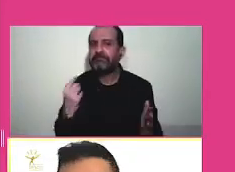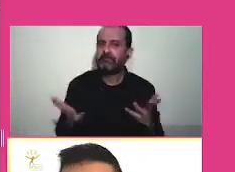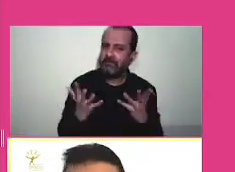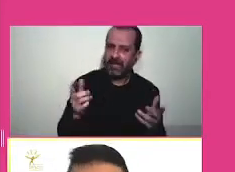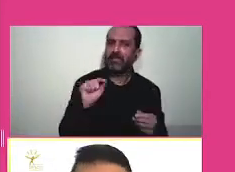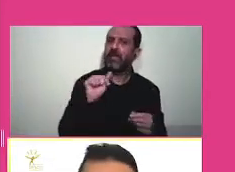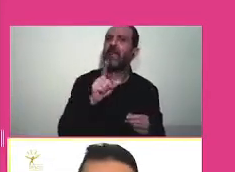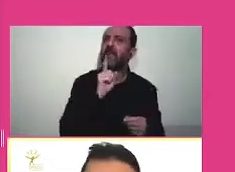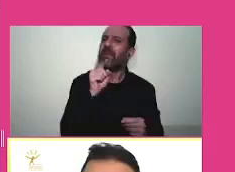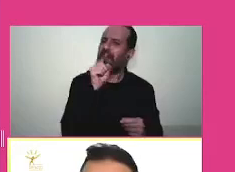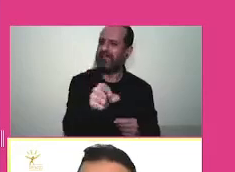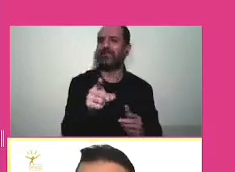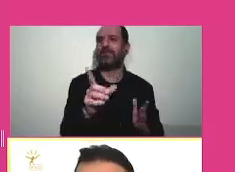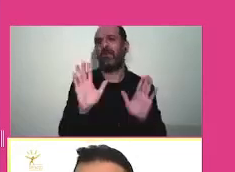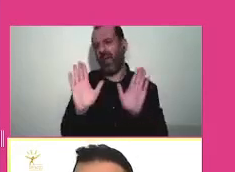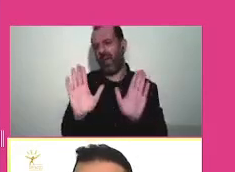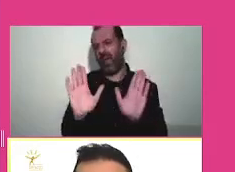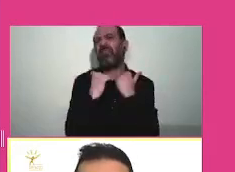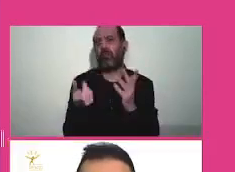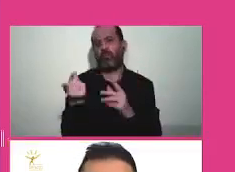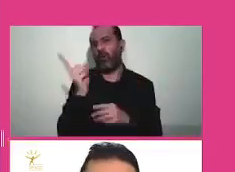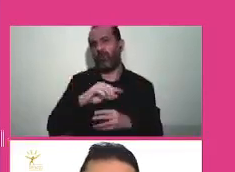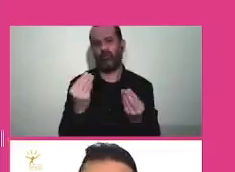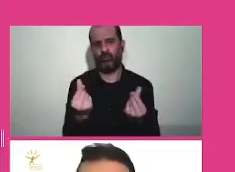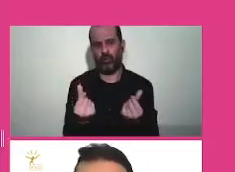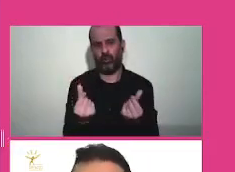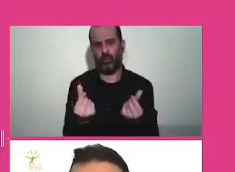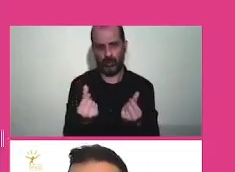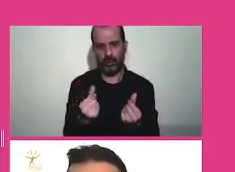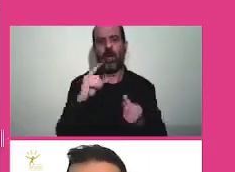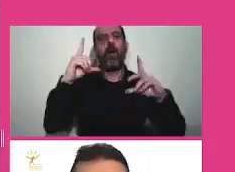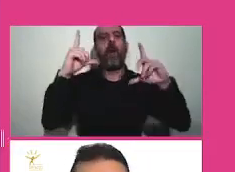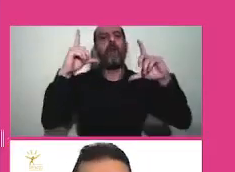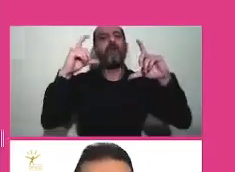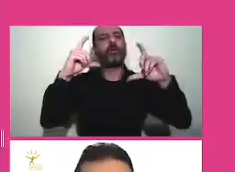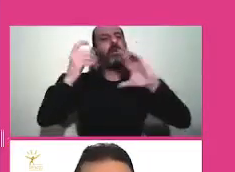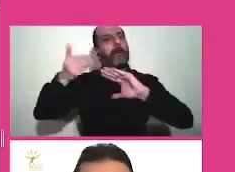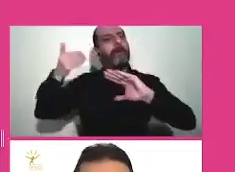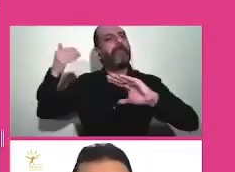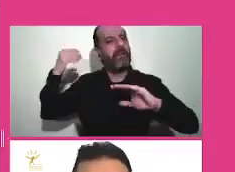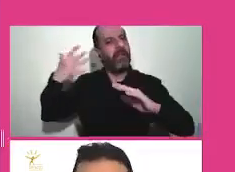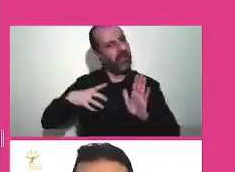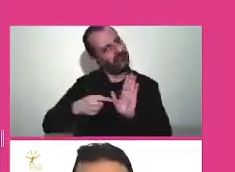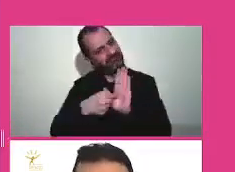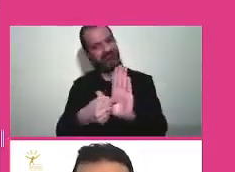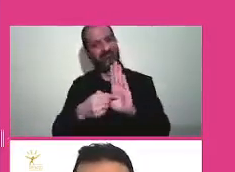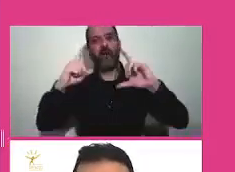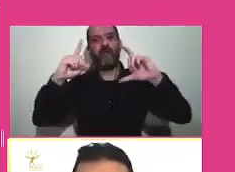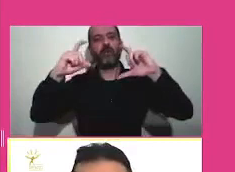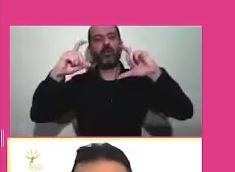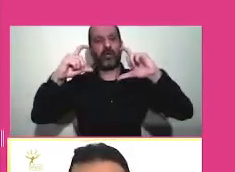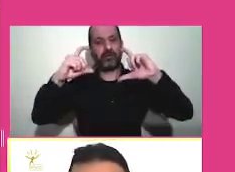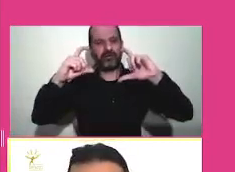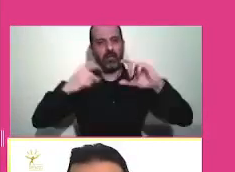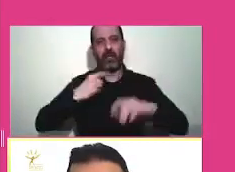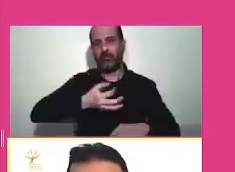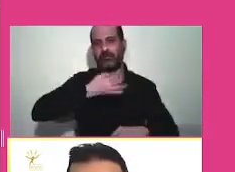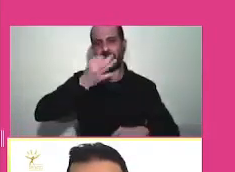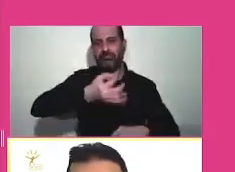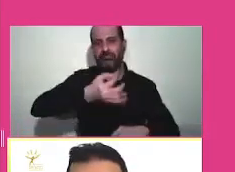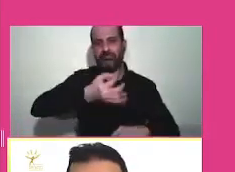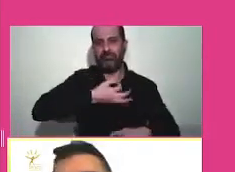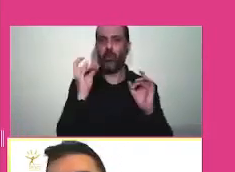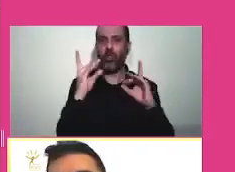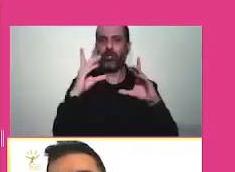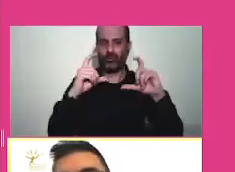κάνω έτσι, δεν πειράζει. Okay. Δείξε μας τις φωτογραφίες που ήθελες να μας δείξεις. Δεν τις είδαμε. Μιλάω χωρίς να βλέπετε